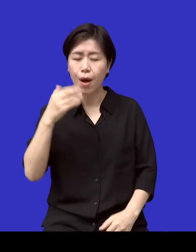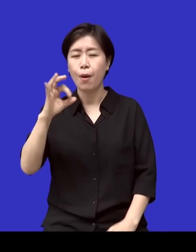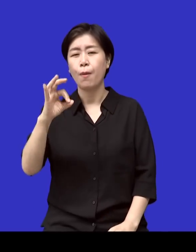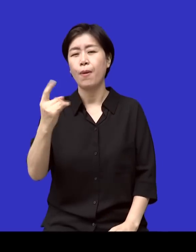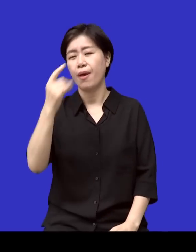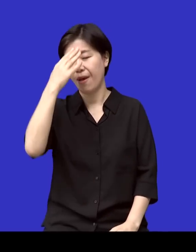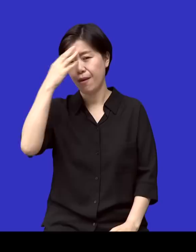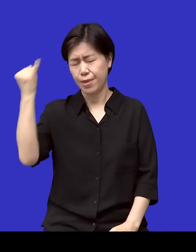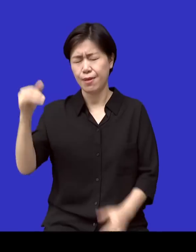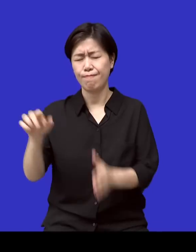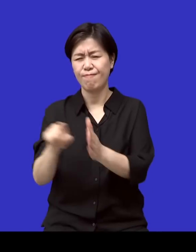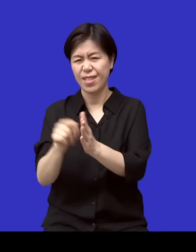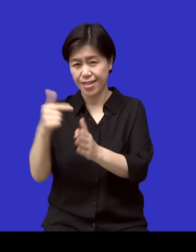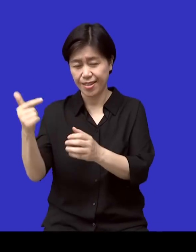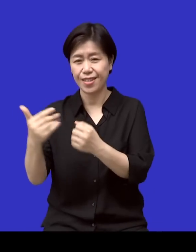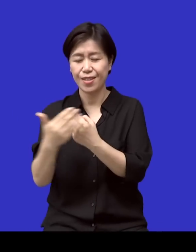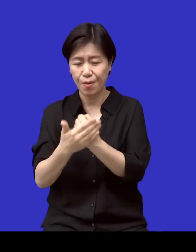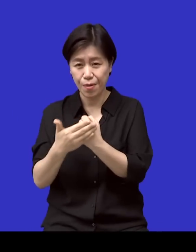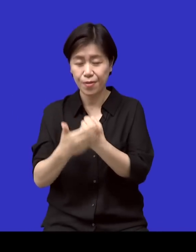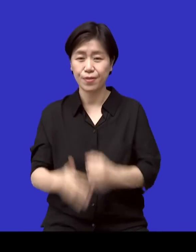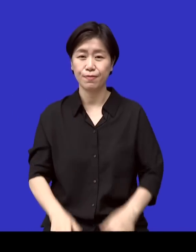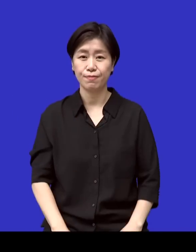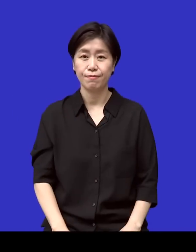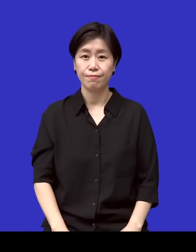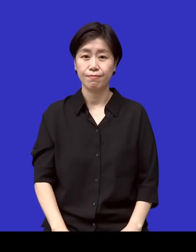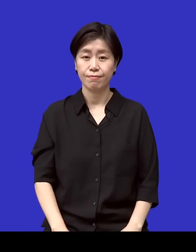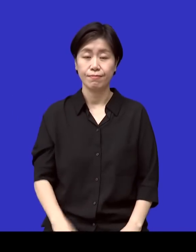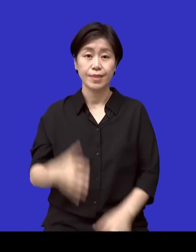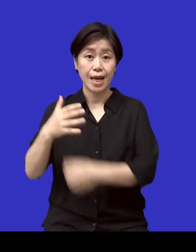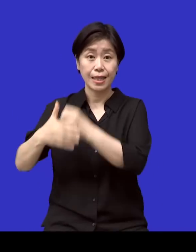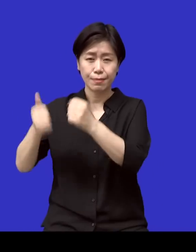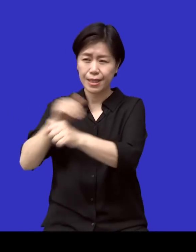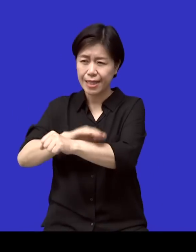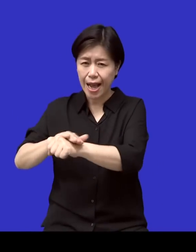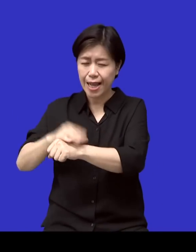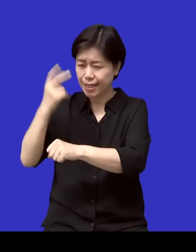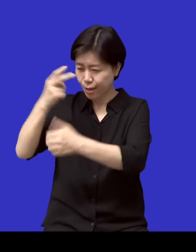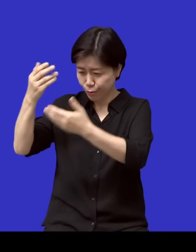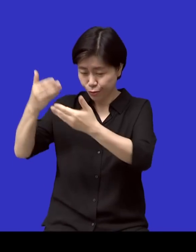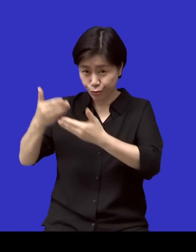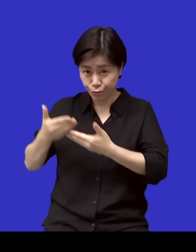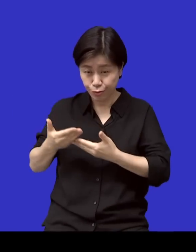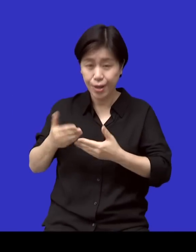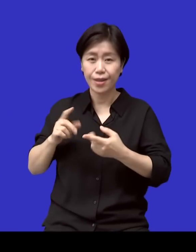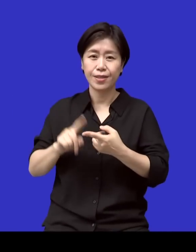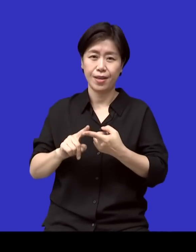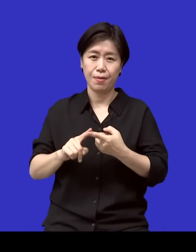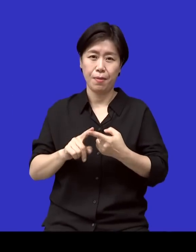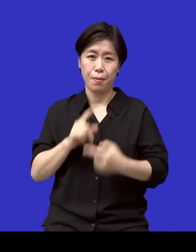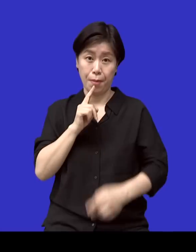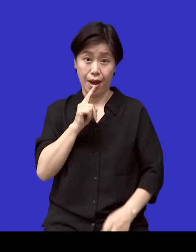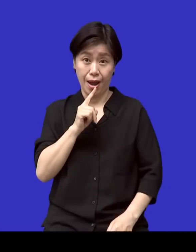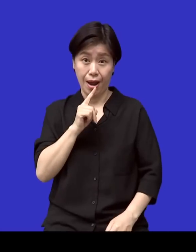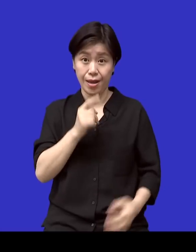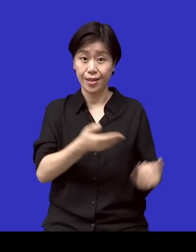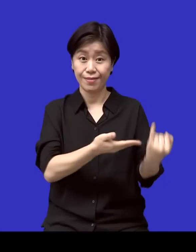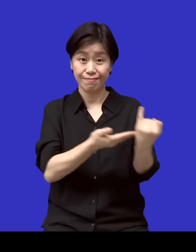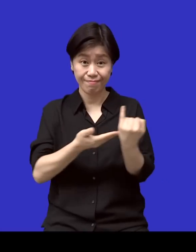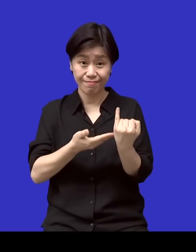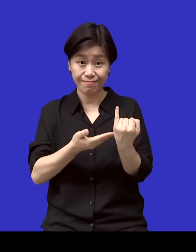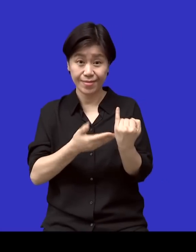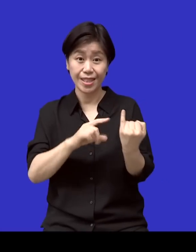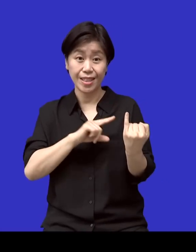고난이 찾아올 때마다 우리 하나님이 든든히 지켜주셨다고 고백하시는 우리 알파인 스키의 꽃이자